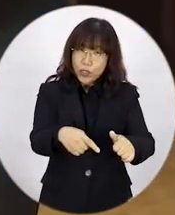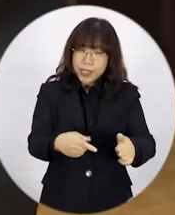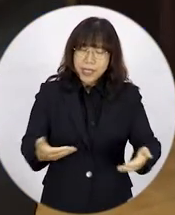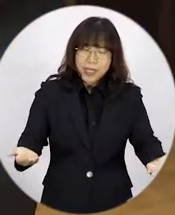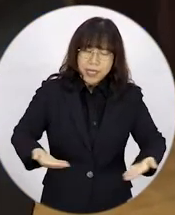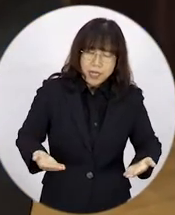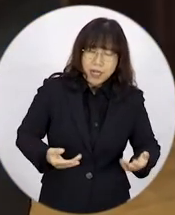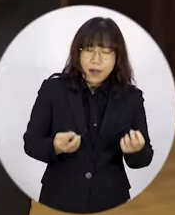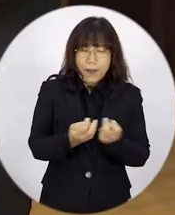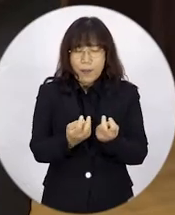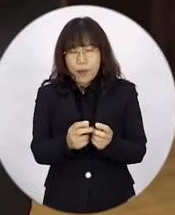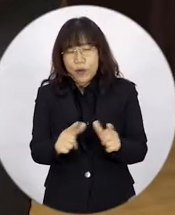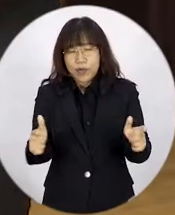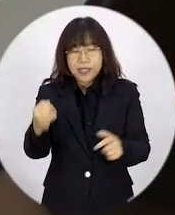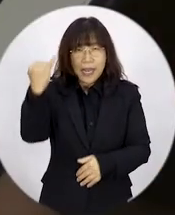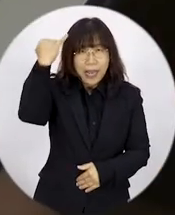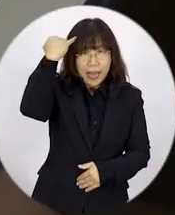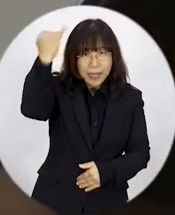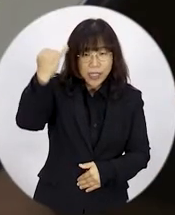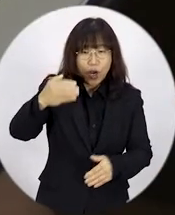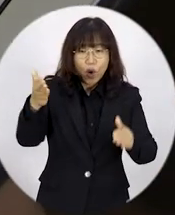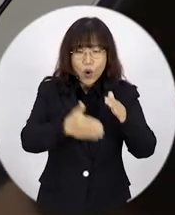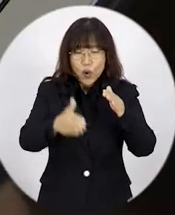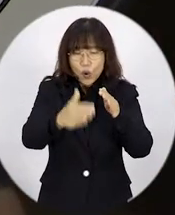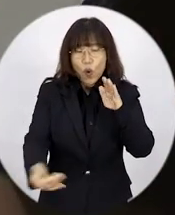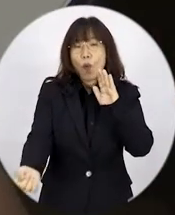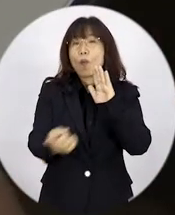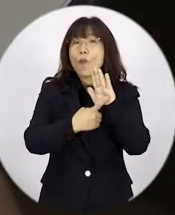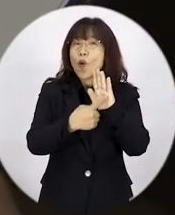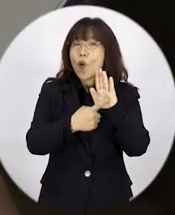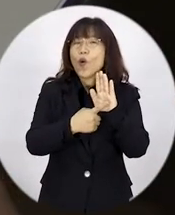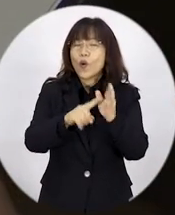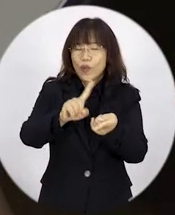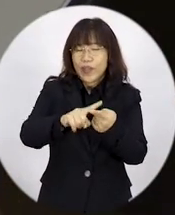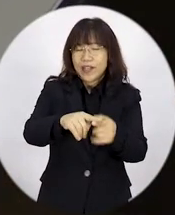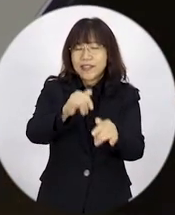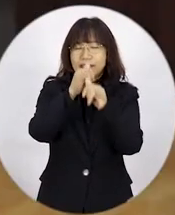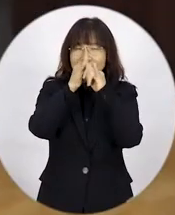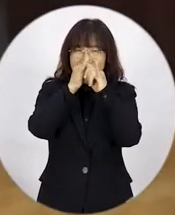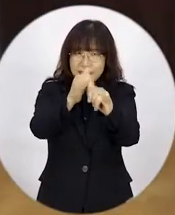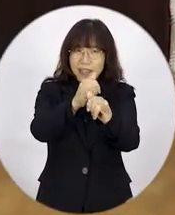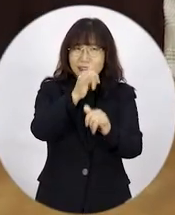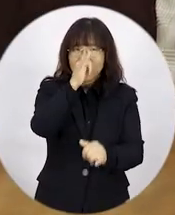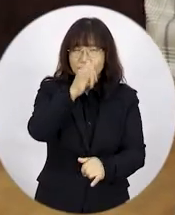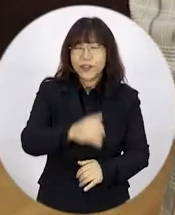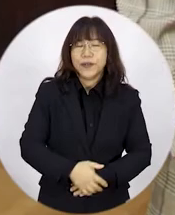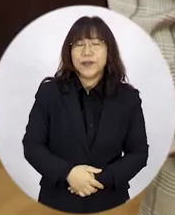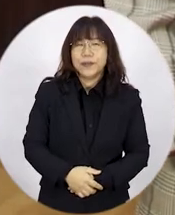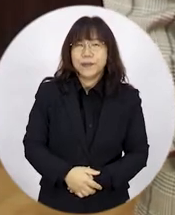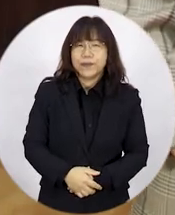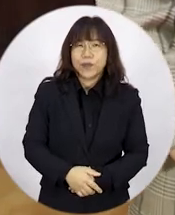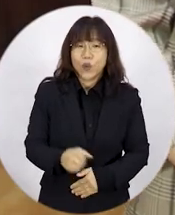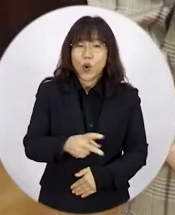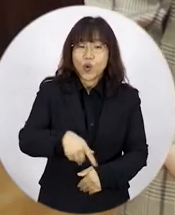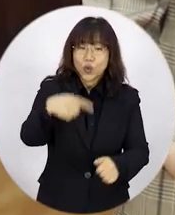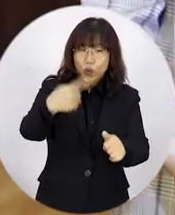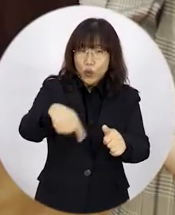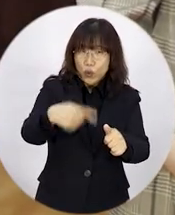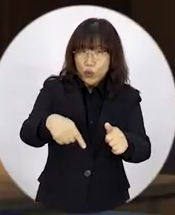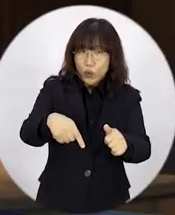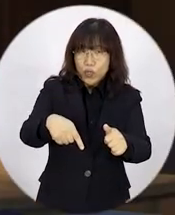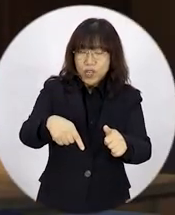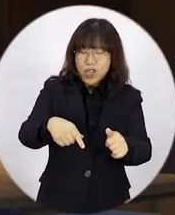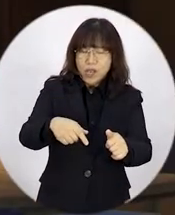교육에 앞서 일하는 방식 혁신 아이디어 공모전 및 공무원 재현 심사에 대한 실상이 있었습니다 이어 본격적인